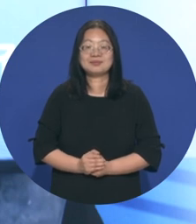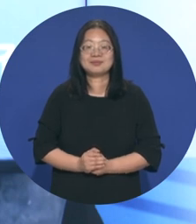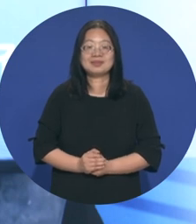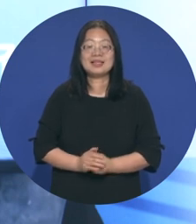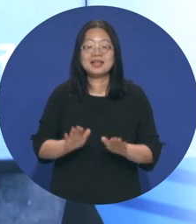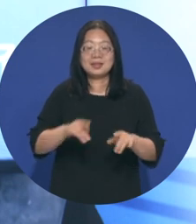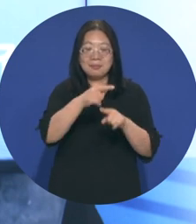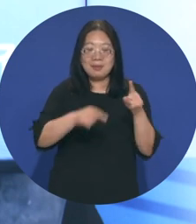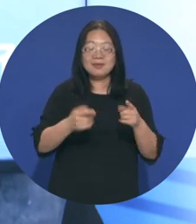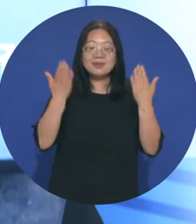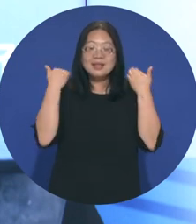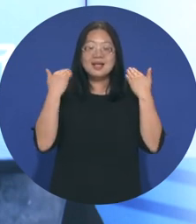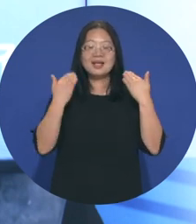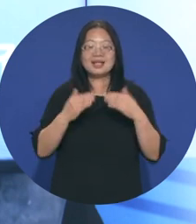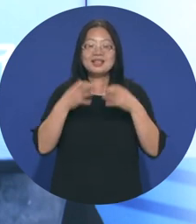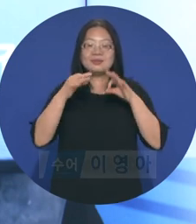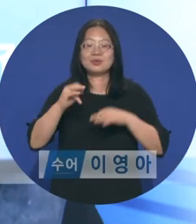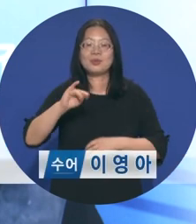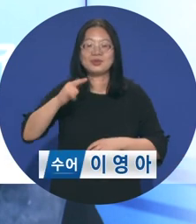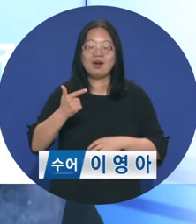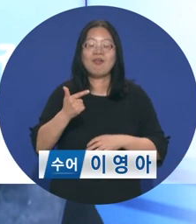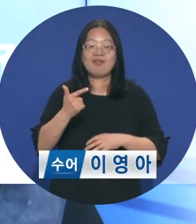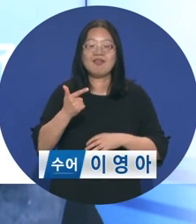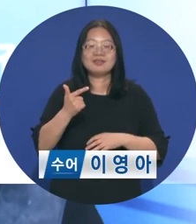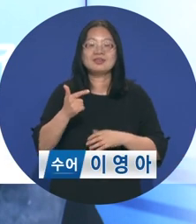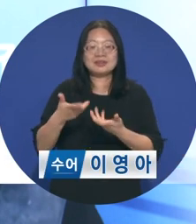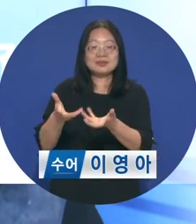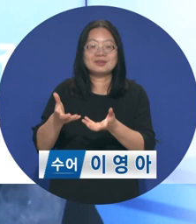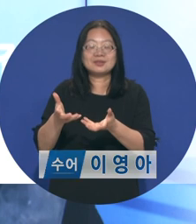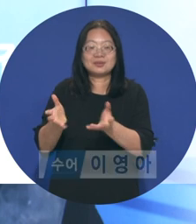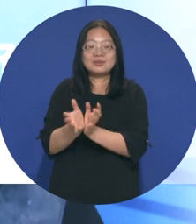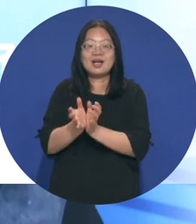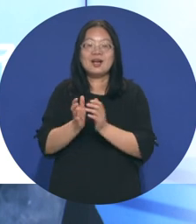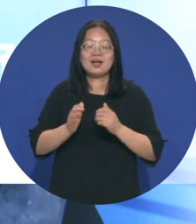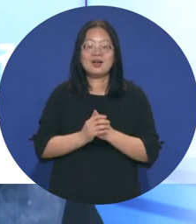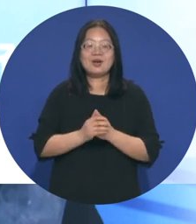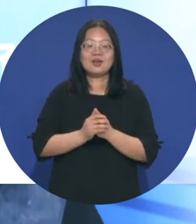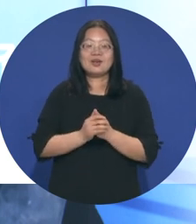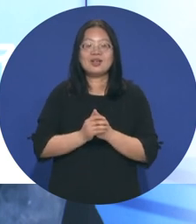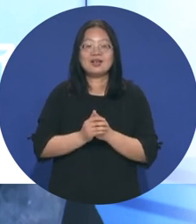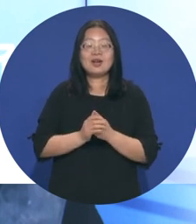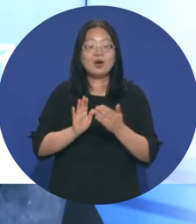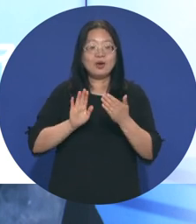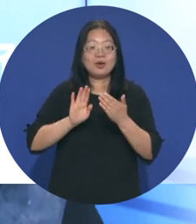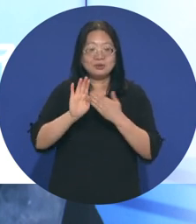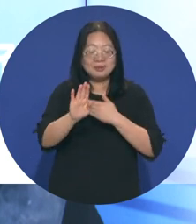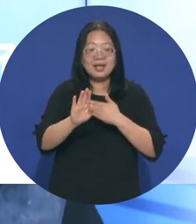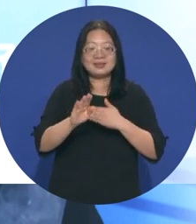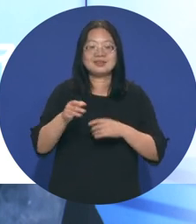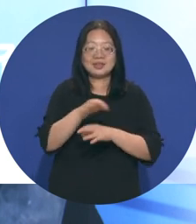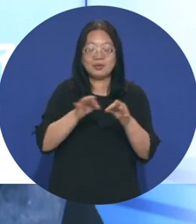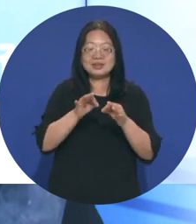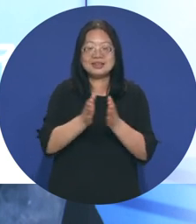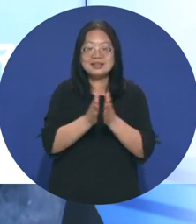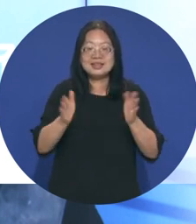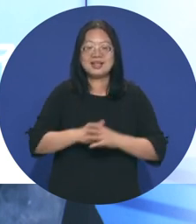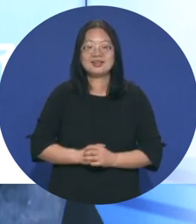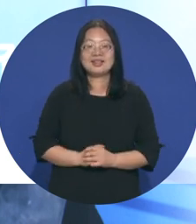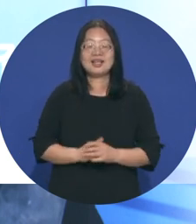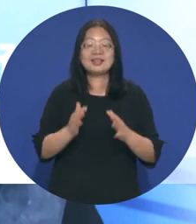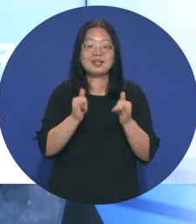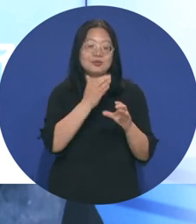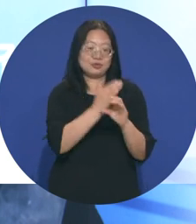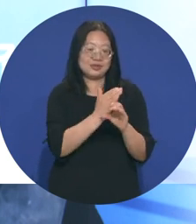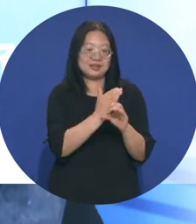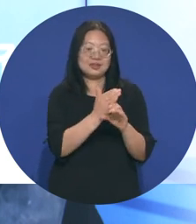반환점을 돈 민선 8기 김동연호가 후반기 방향을 발표했습니다. 한마디로 정의하자면 사람 중심 경제,